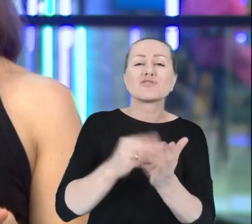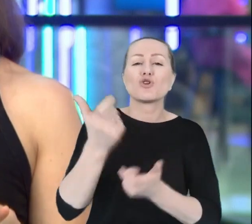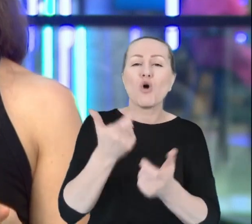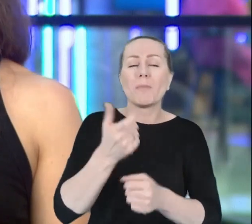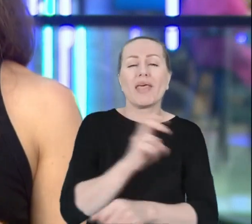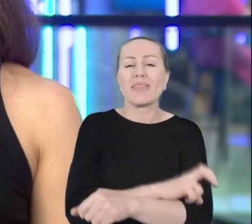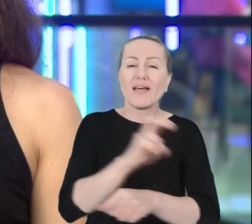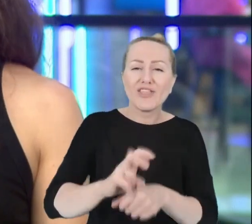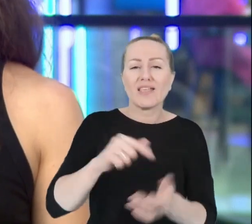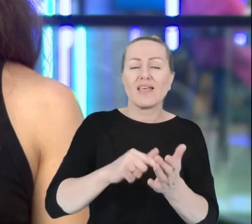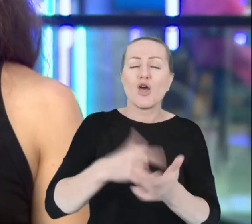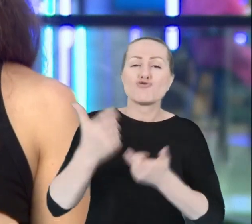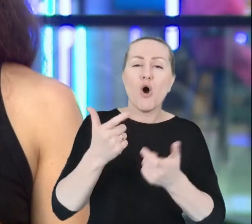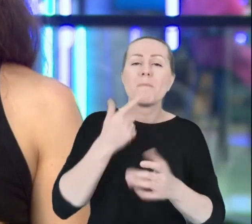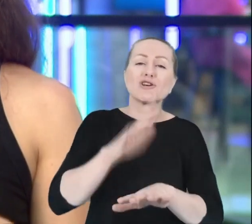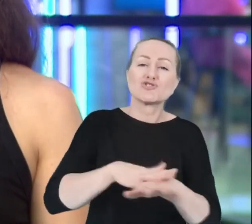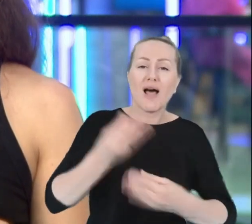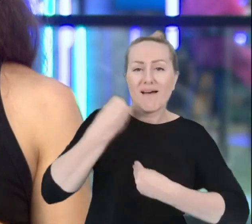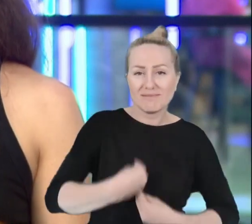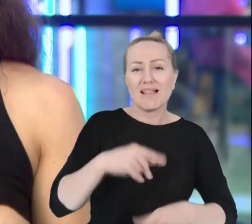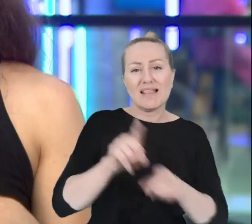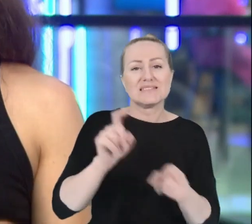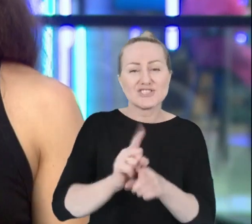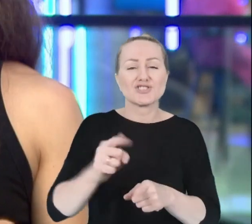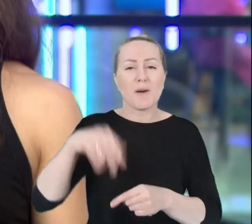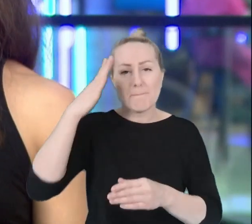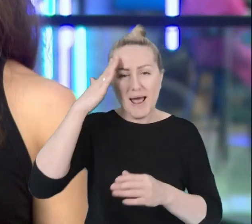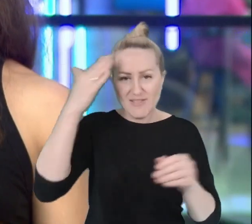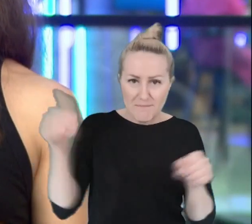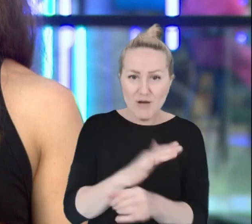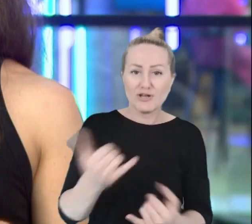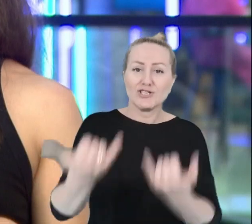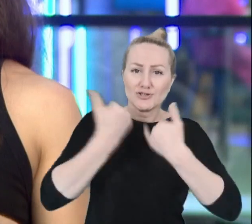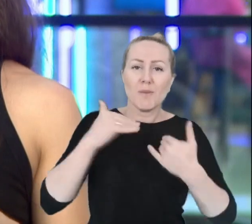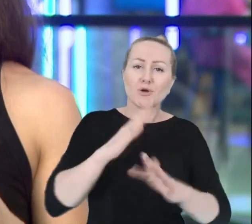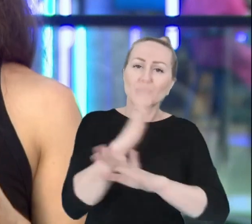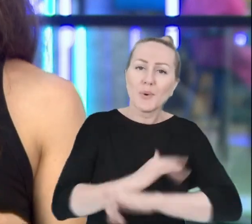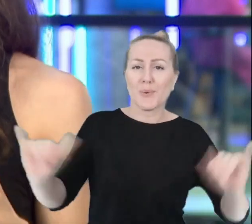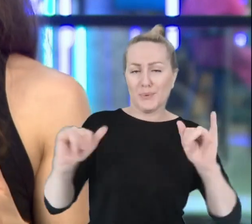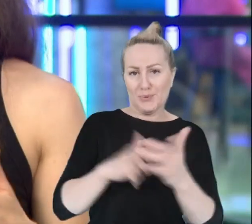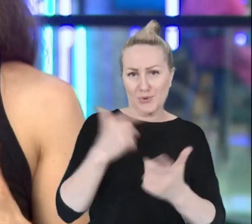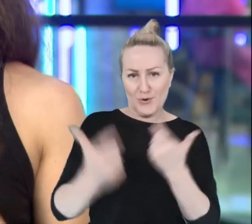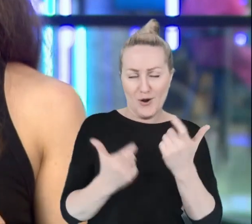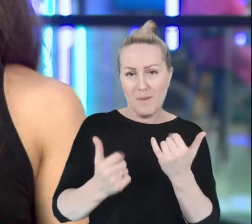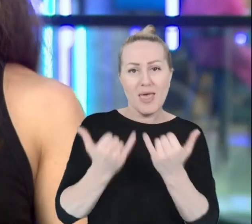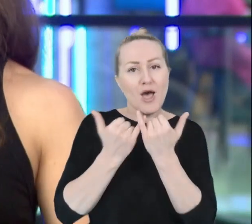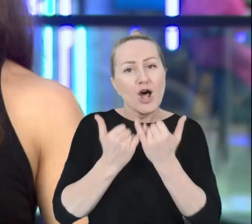jest evidence-based medicine, że naprawdę może nas chronić przed toksycznymi w zasadzie skutkami stresu